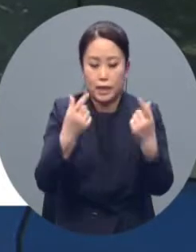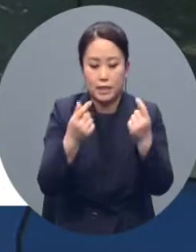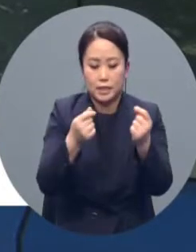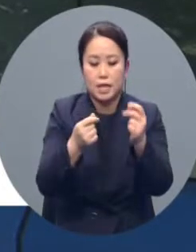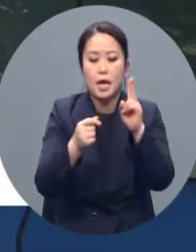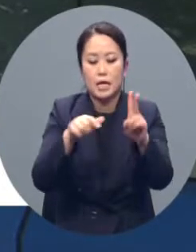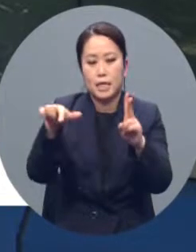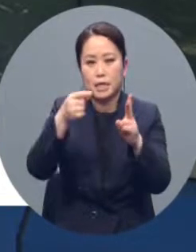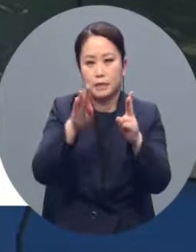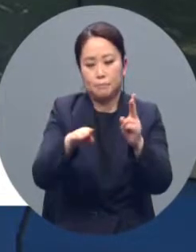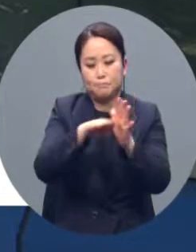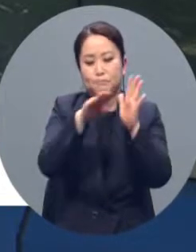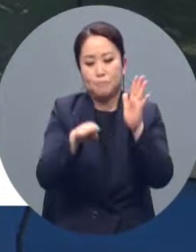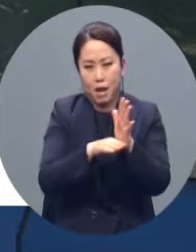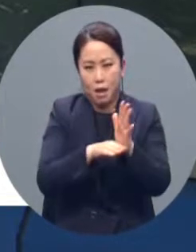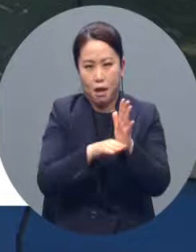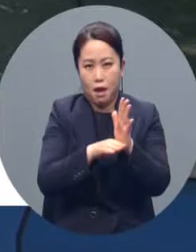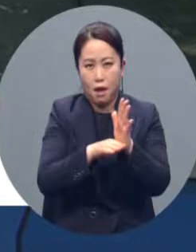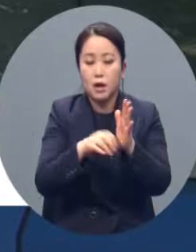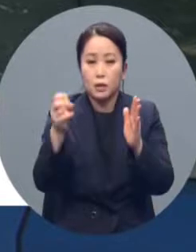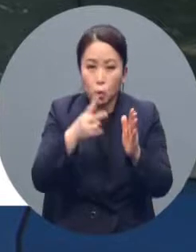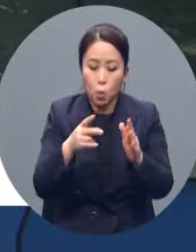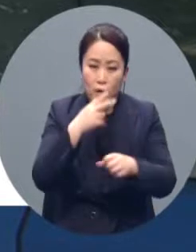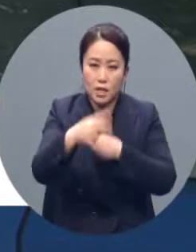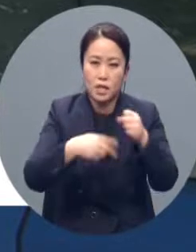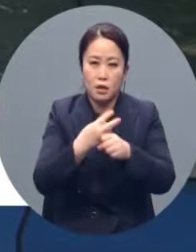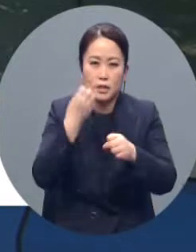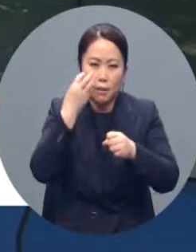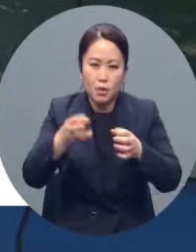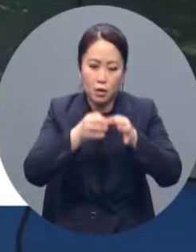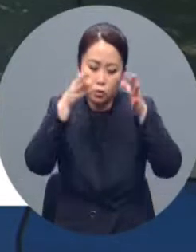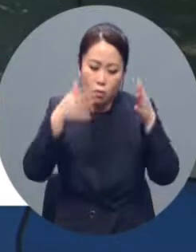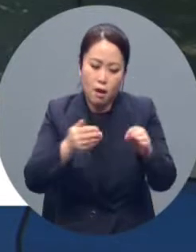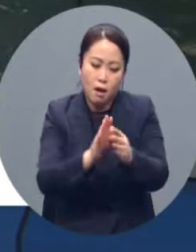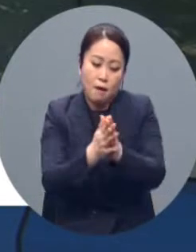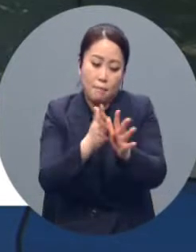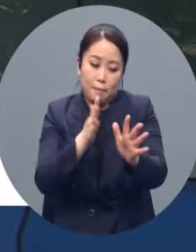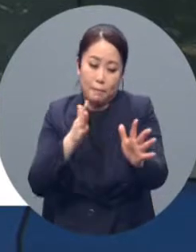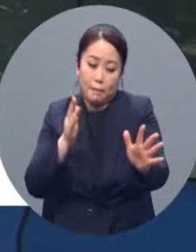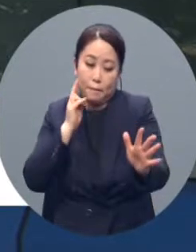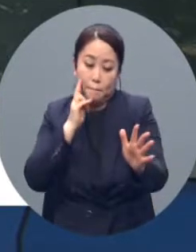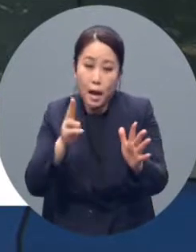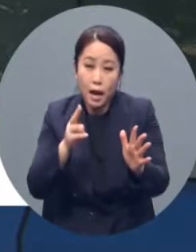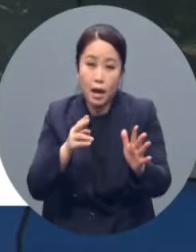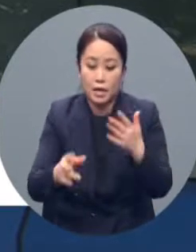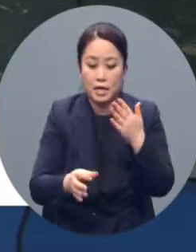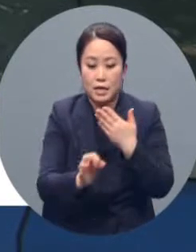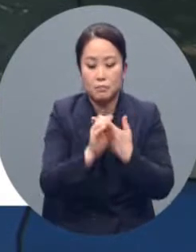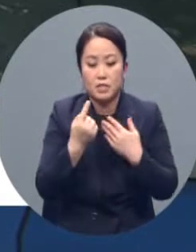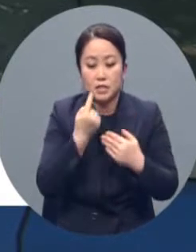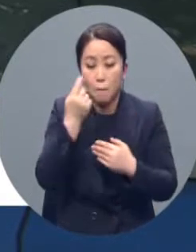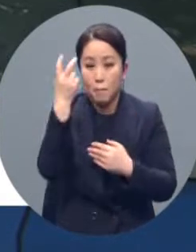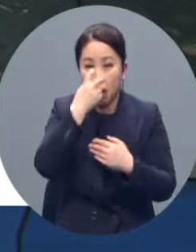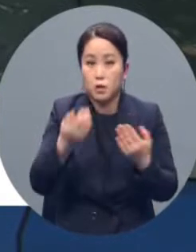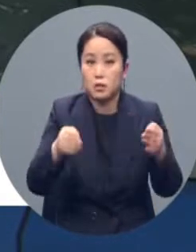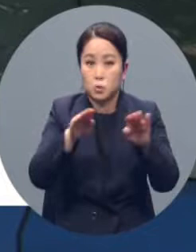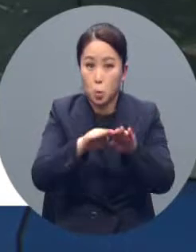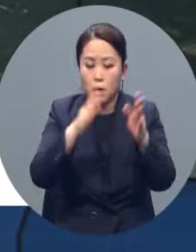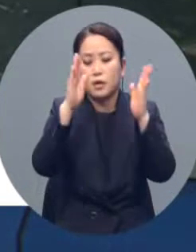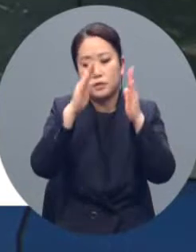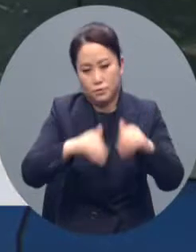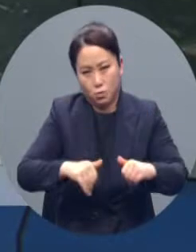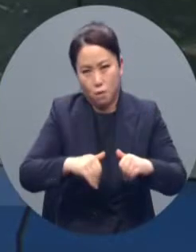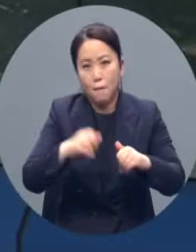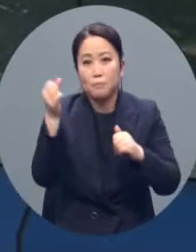만에 북새통을 이루던 임시선별검사소가 철거되고 다중이용시설의 취식 제한도 풀리고 있습니다.